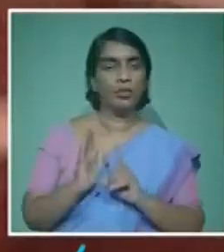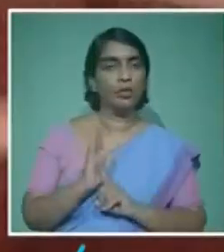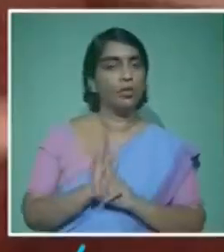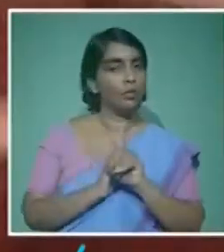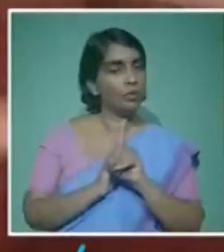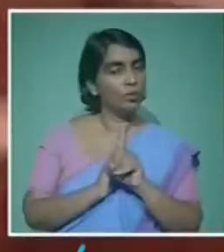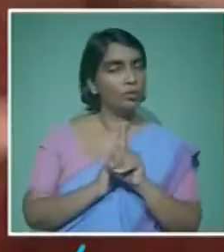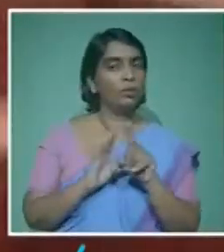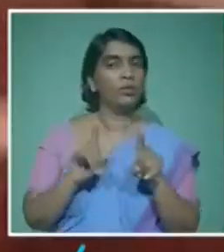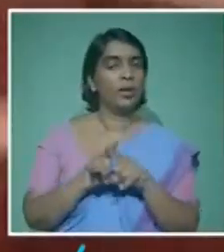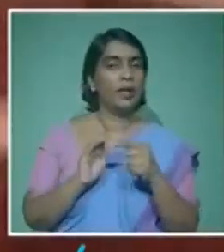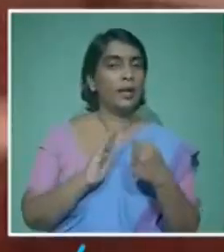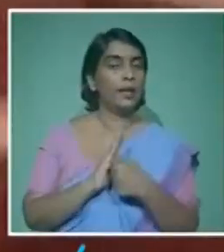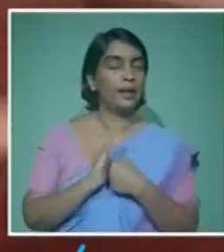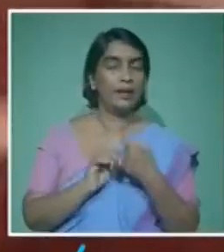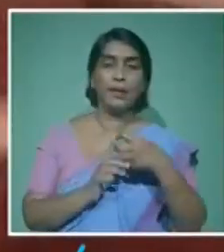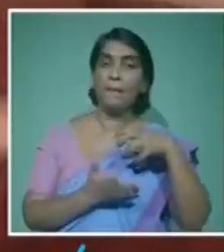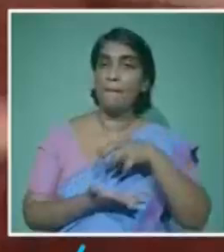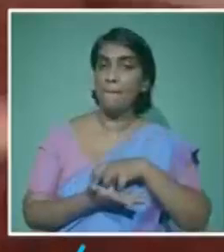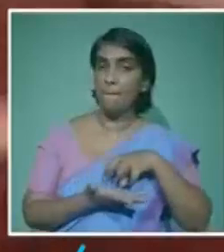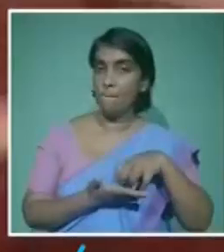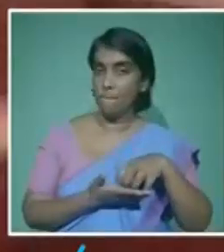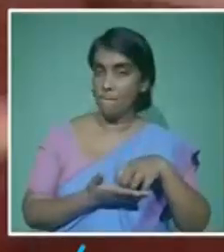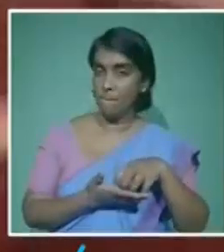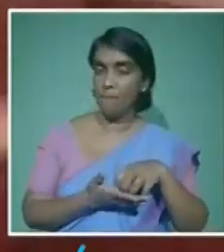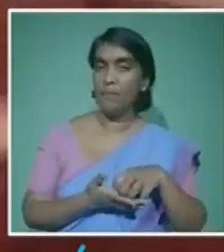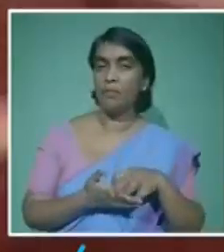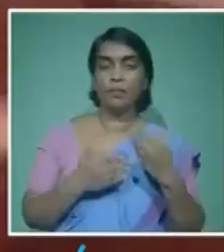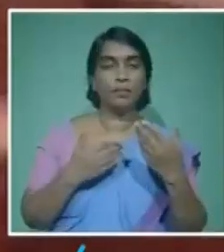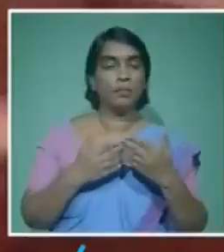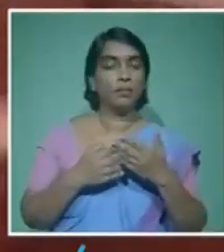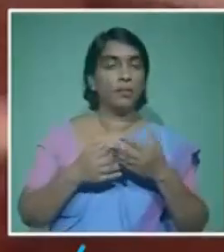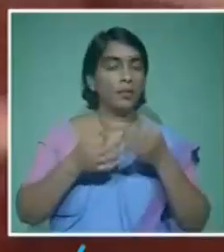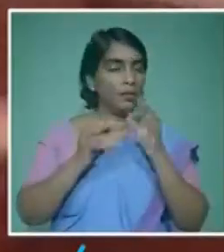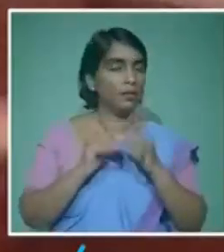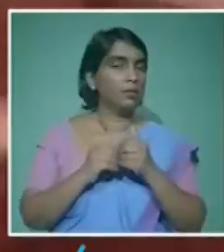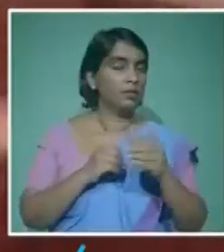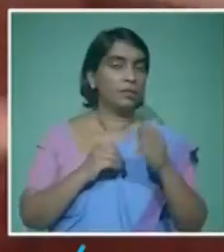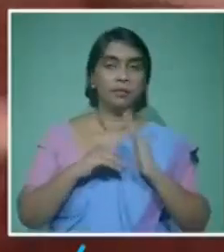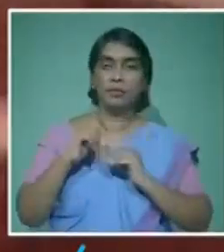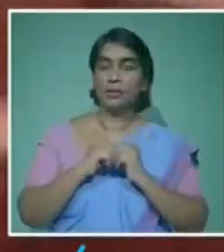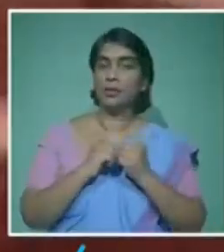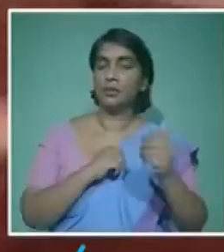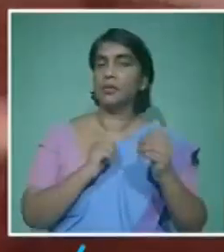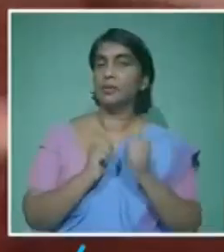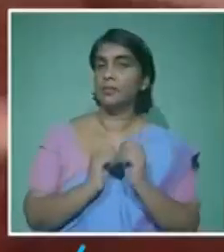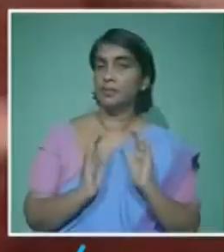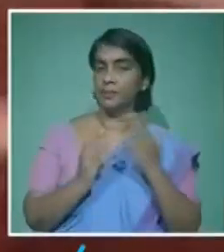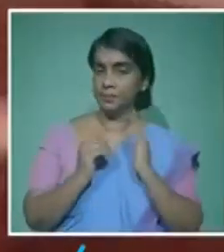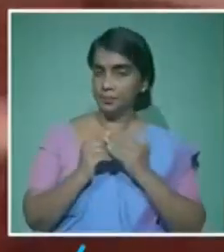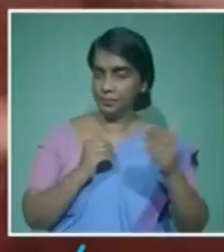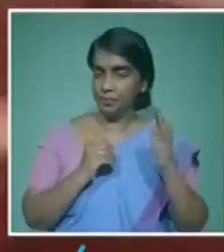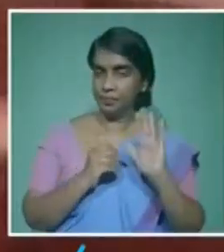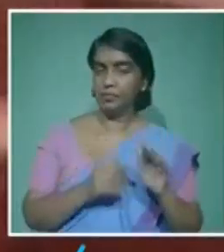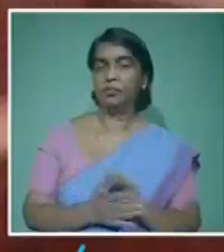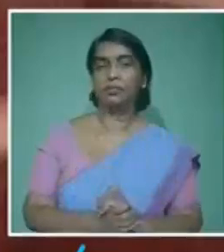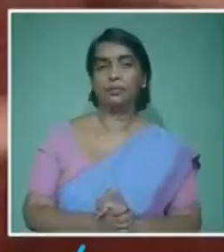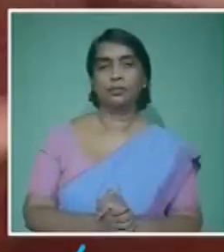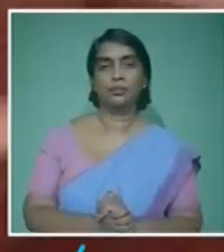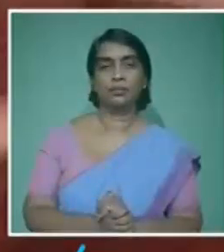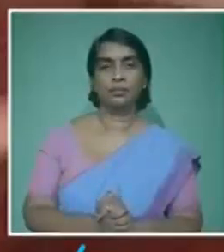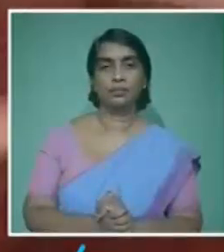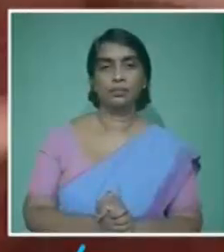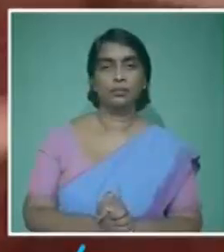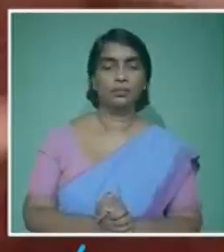மாகாணங்களில் இம்முறையானது செயல்படுத்தப்பட்டு வருகின்றது. இதன் அடுத்த இலக்காக நாம் மேல் மாகாணத்தை, அதாவது